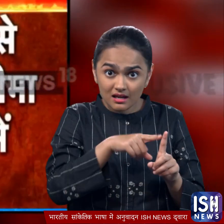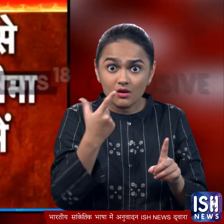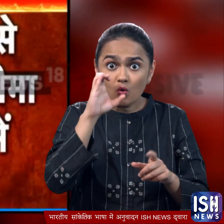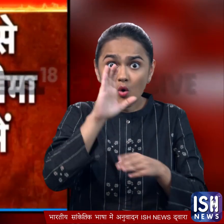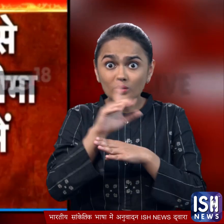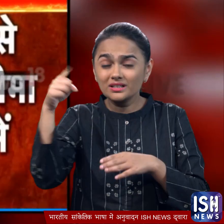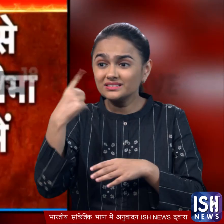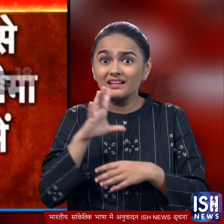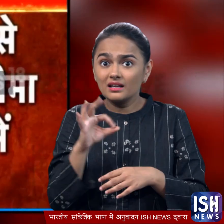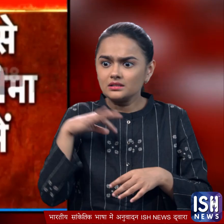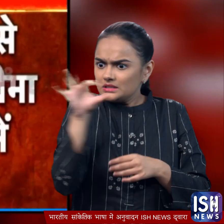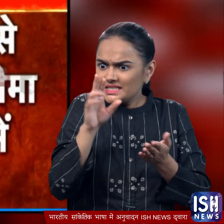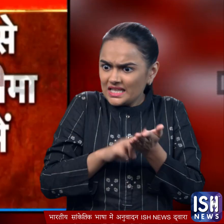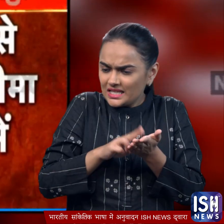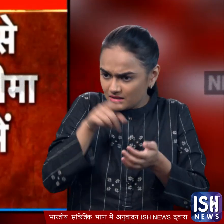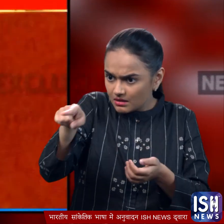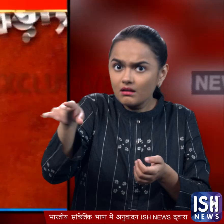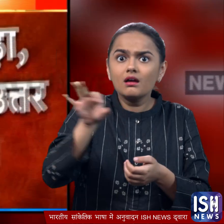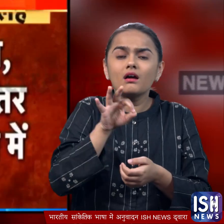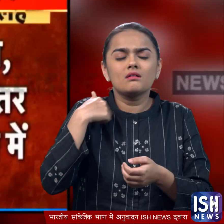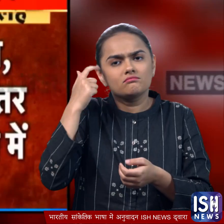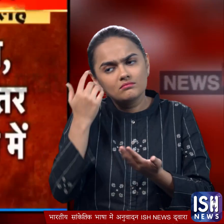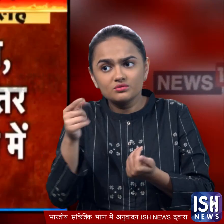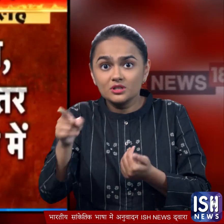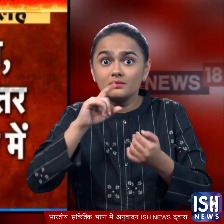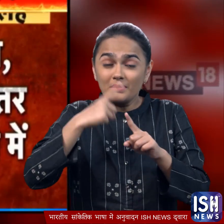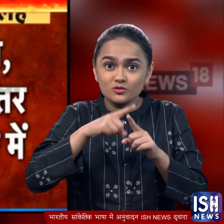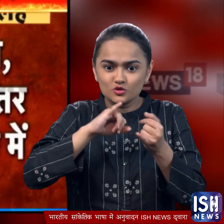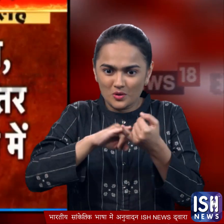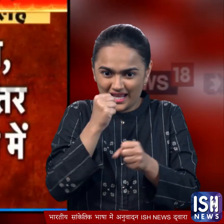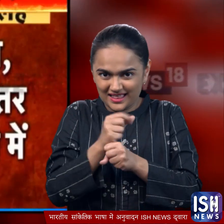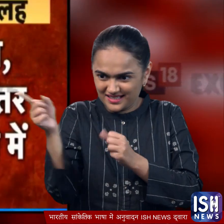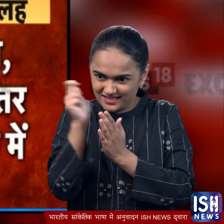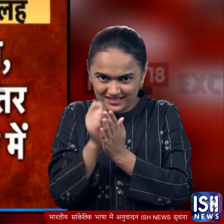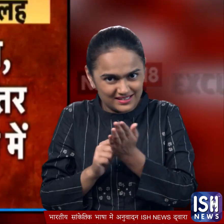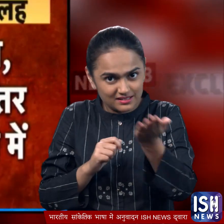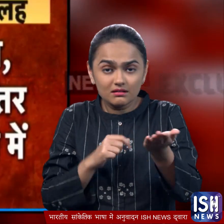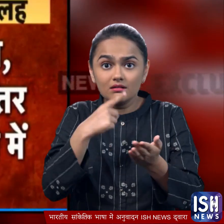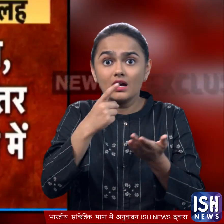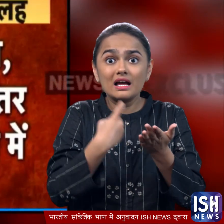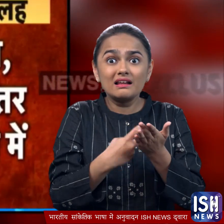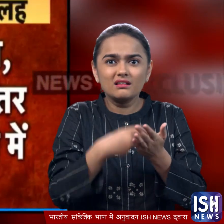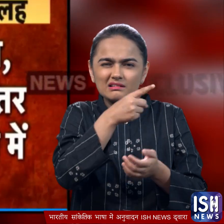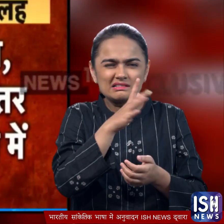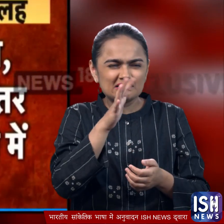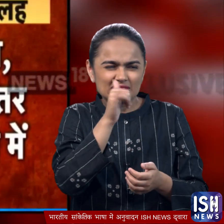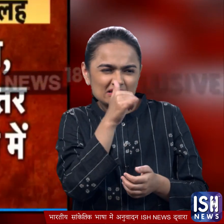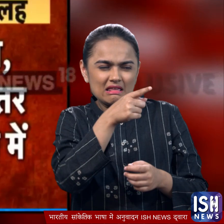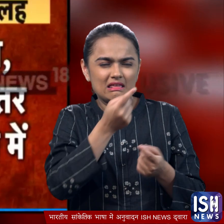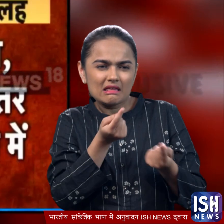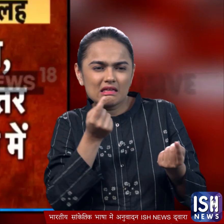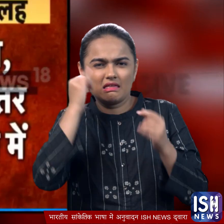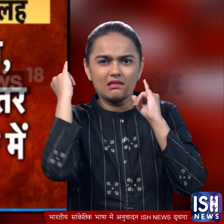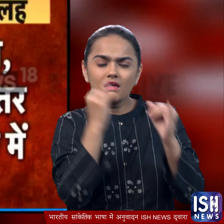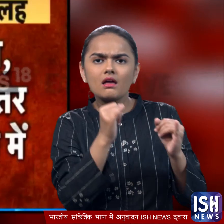कांग्रेस ने विधायक नवतेज सिंह चीमा को उम्मीदवार बनाया है। इतना ही नहीं, सोनिया गांधी को लिखी गई चिट्ठी में राणा गुरजीत पर फगवाड़ा, जलंधर